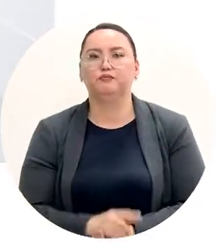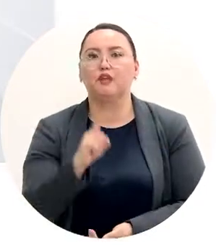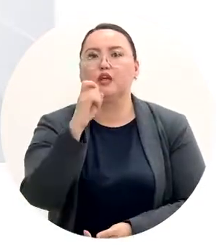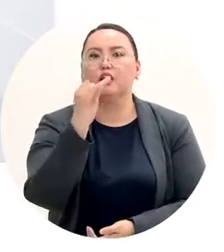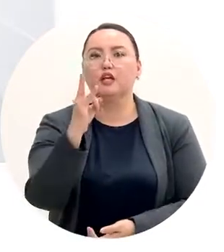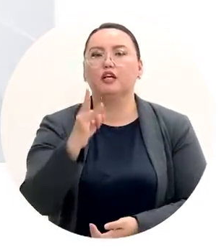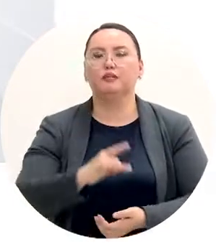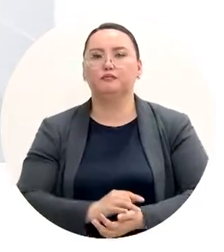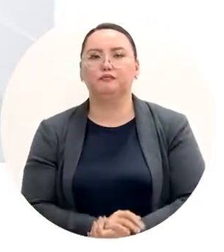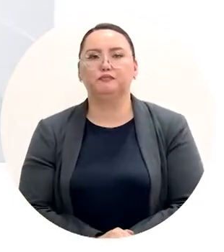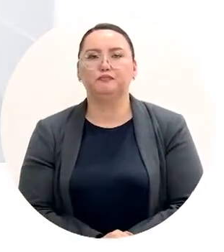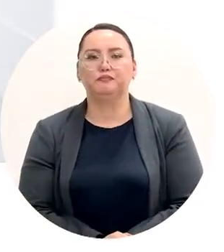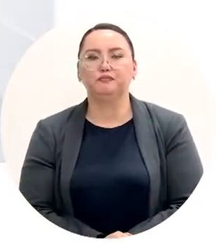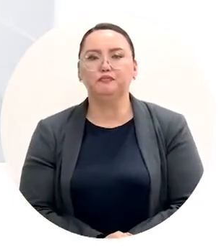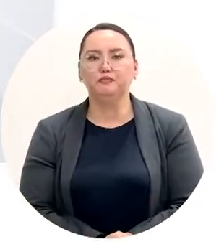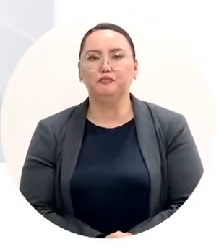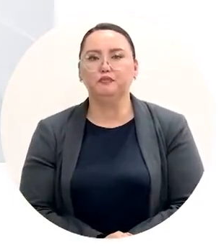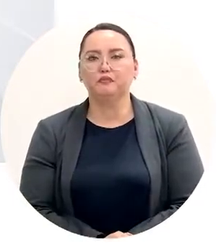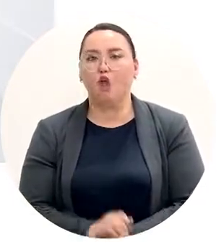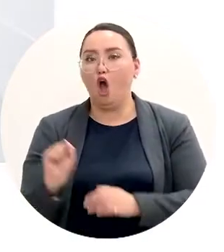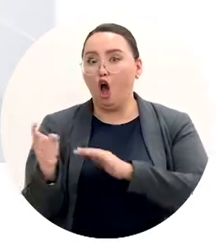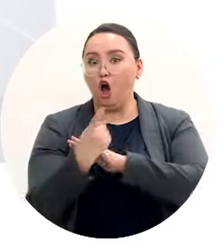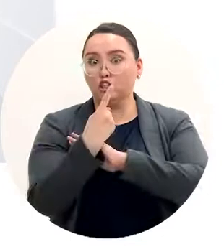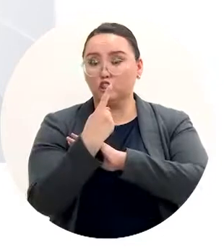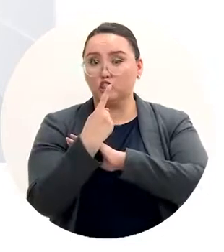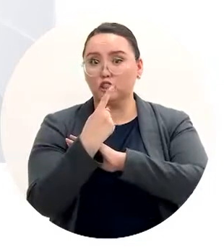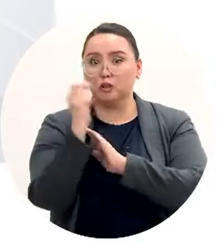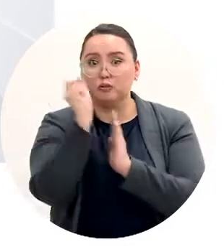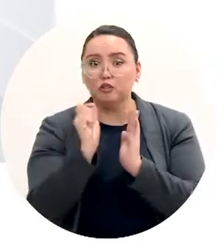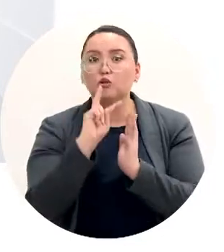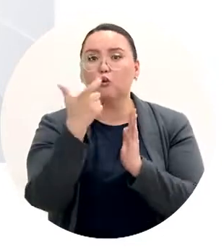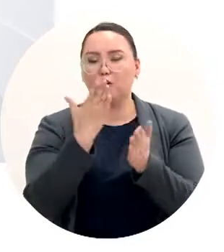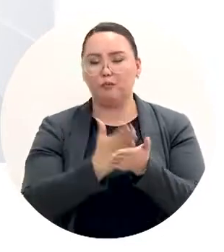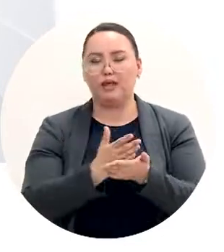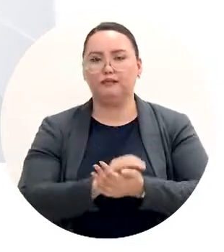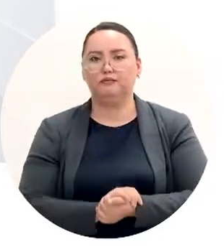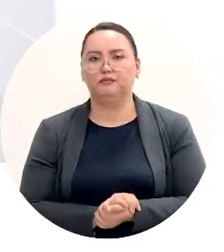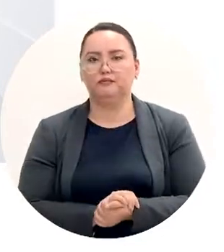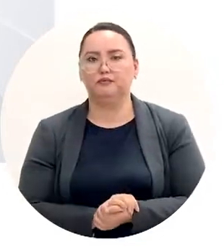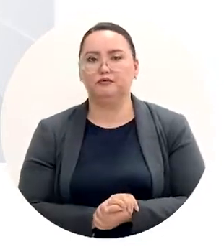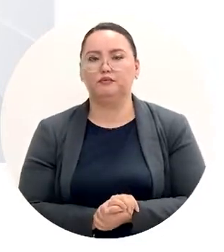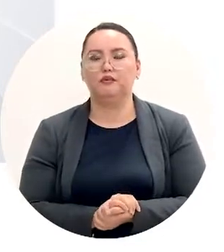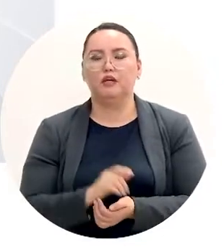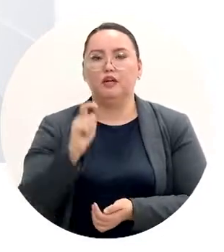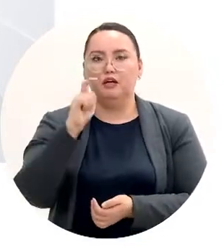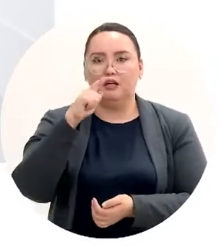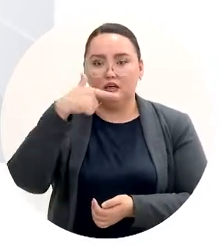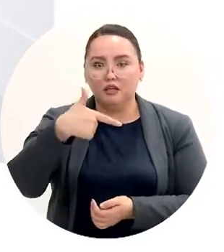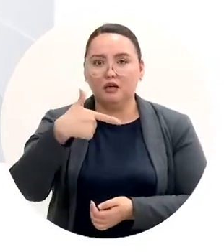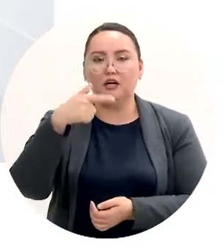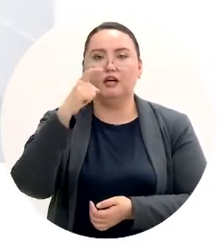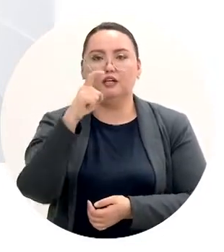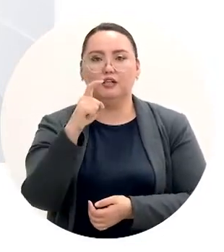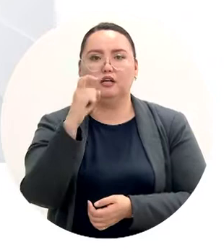За хэр буртаг гэдэг үг маань өөрөө монгол бичгэлнээ уламжлалт бичгдэг үг буюу өрмс бичигддэг үг юм аа. Хэр гэдгийг хэр